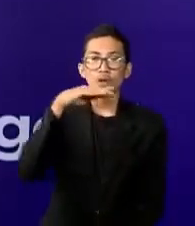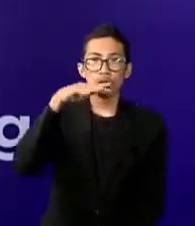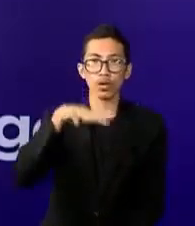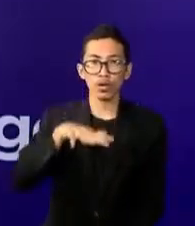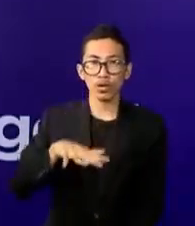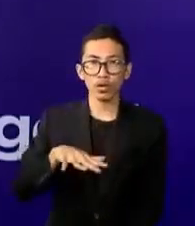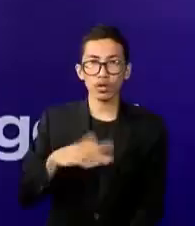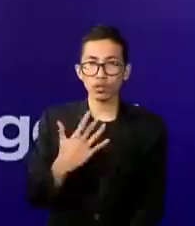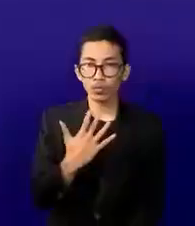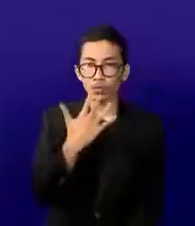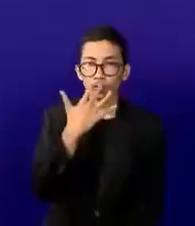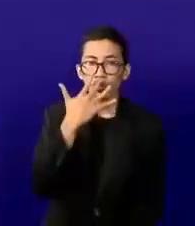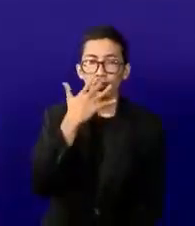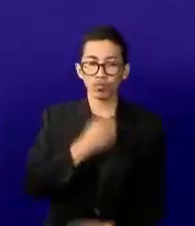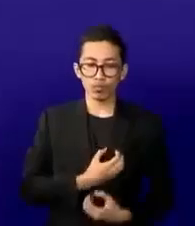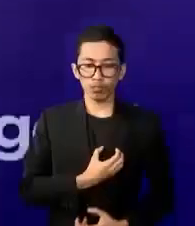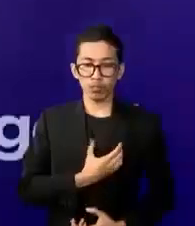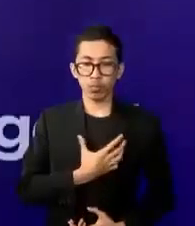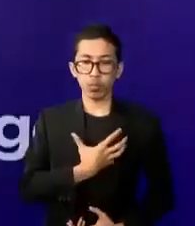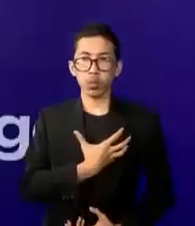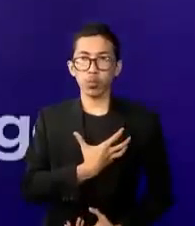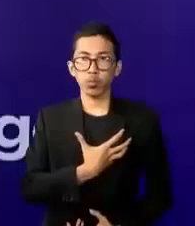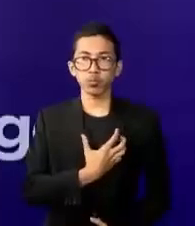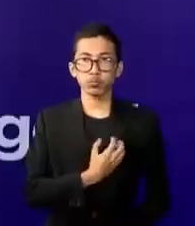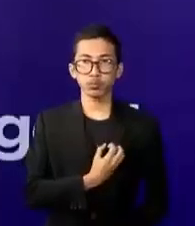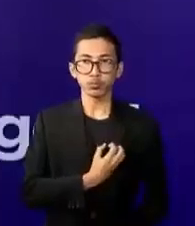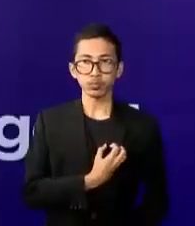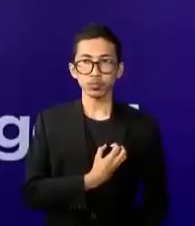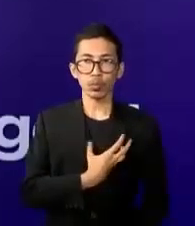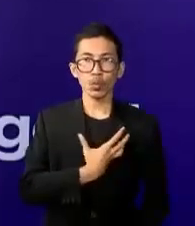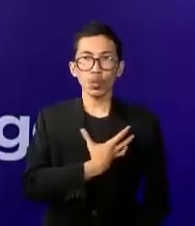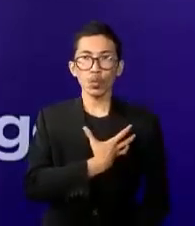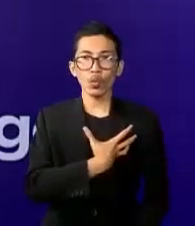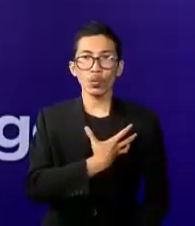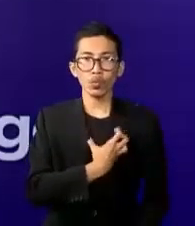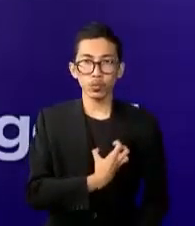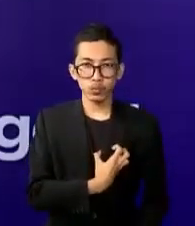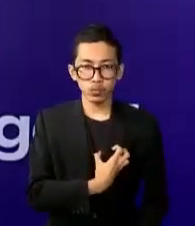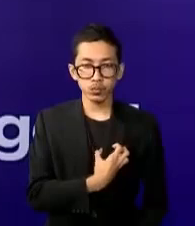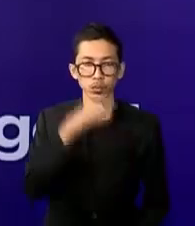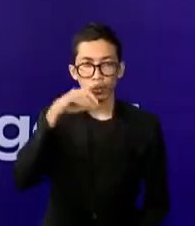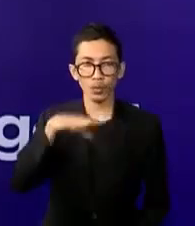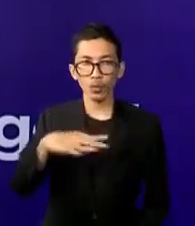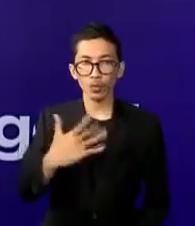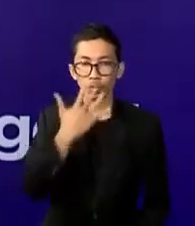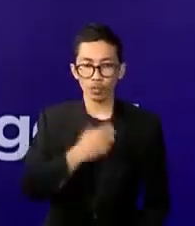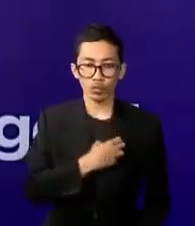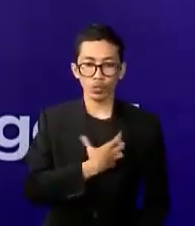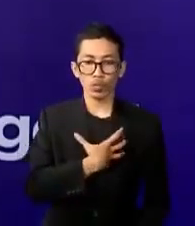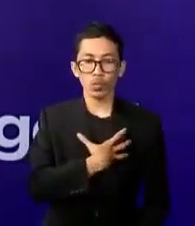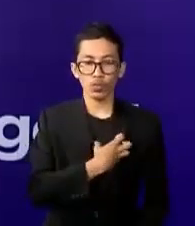pengembangkan paruh ya dokter Agus ya karena masalahnya itu restriksi nantinya paruhnya susah mengembang dan itu yang membuat nanti jadi panjang